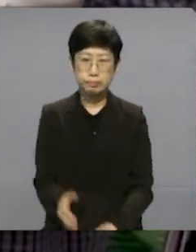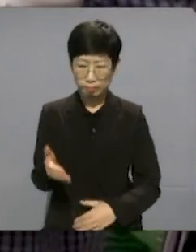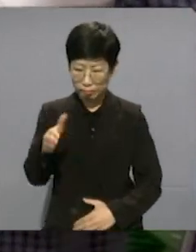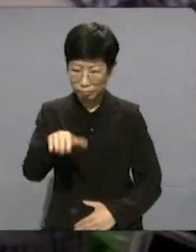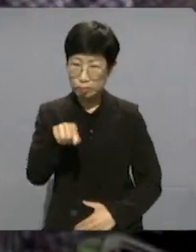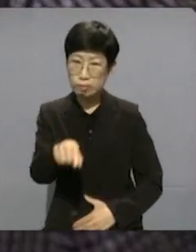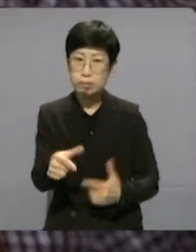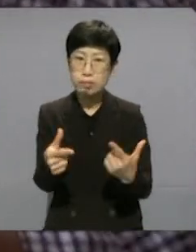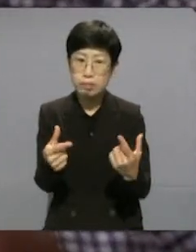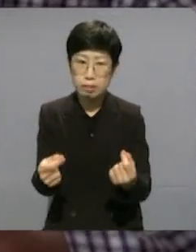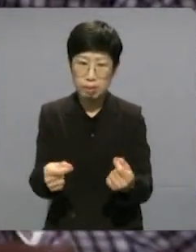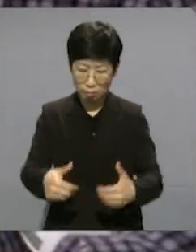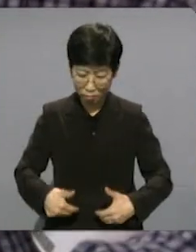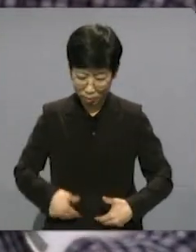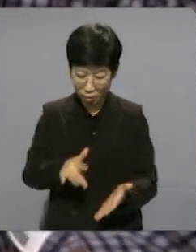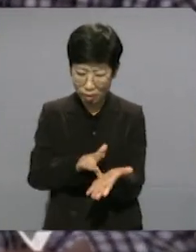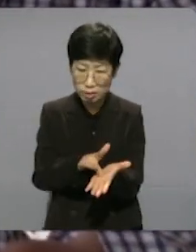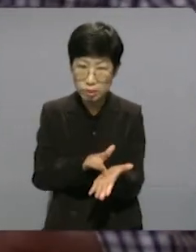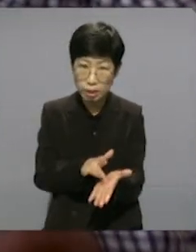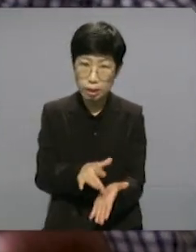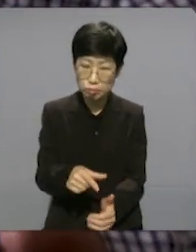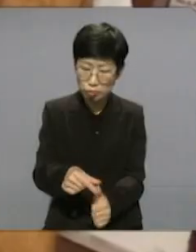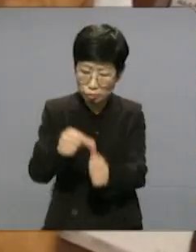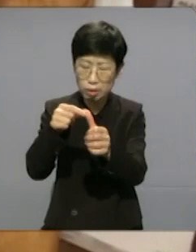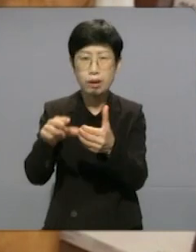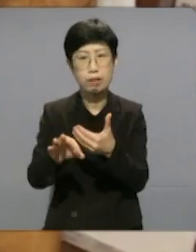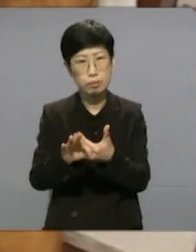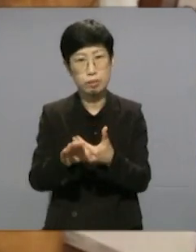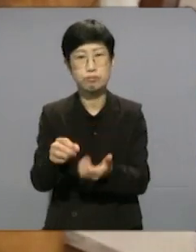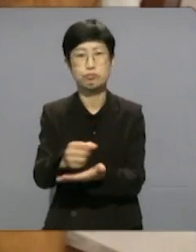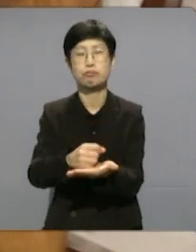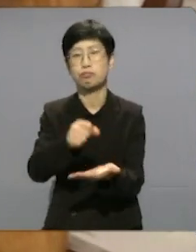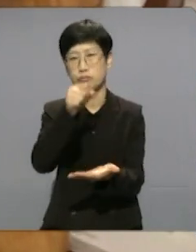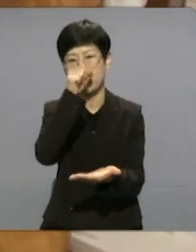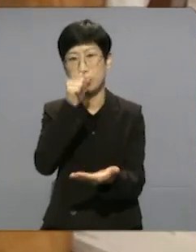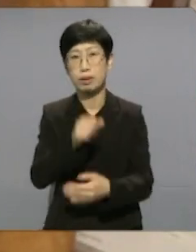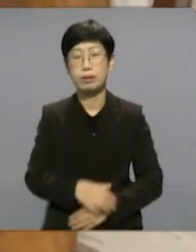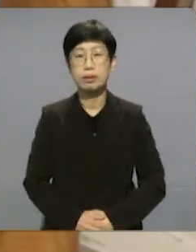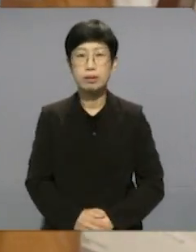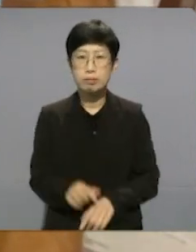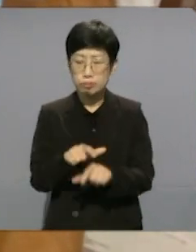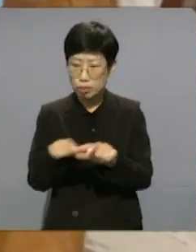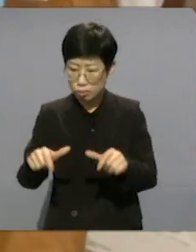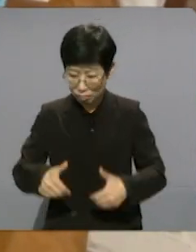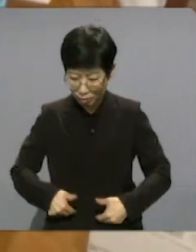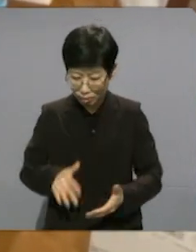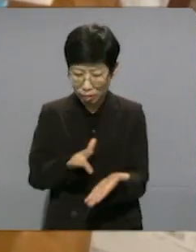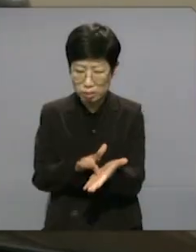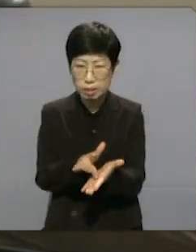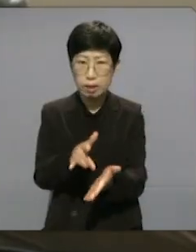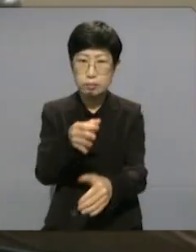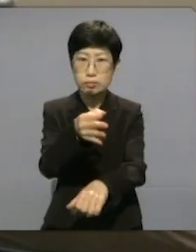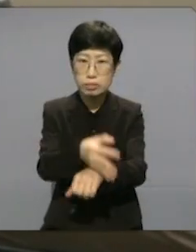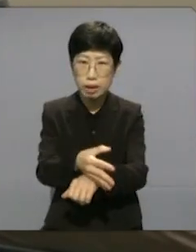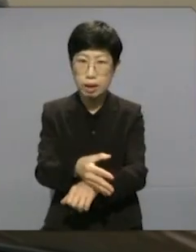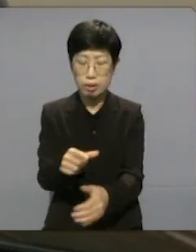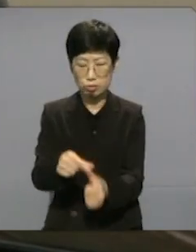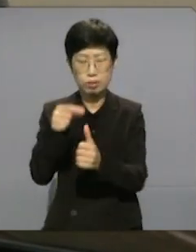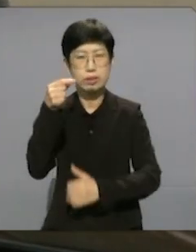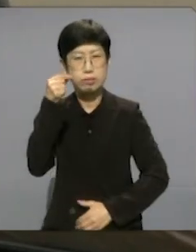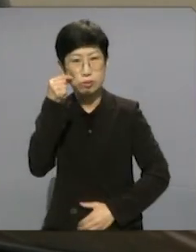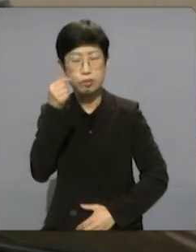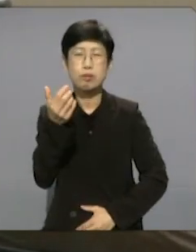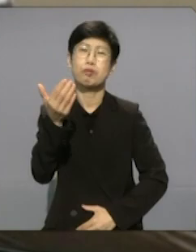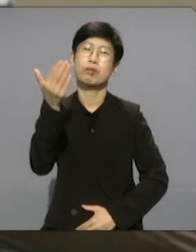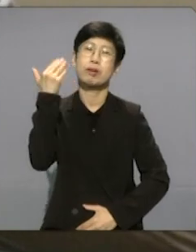하지만 이렇게라도 필요한 약을 찾을 수 있었다면 그건 엄청난 행운. 보통은 필요한 약을 찾지 못해 이전과는 전혀